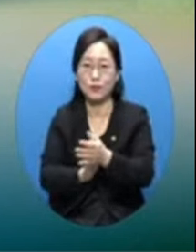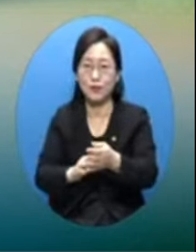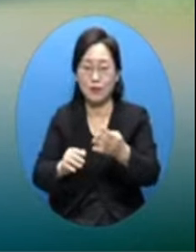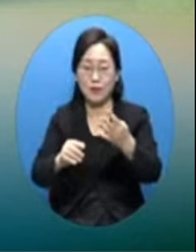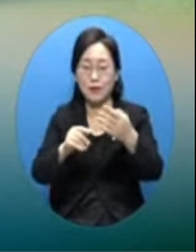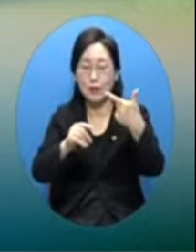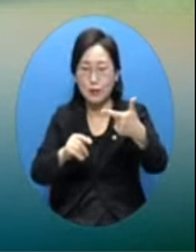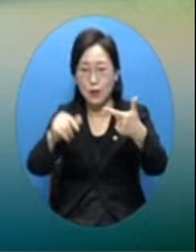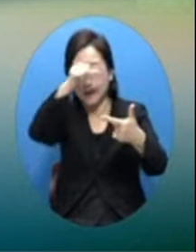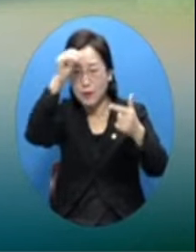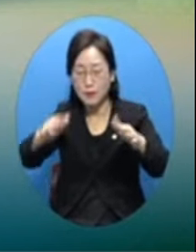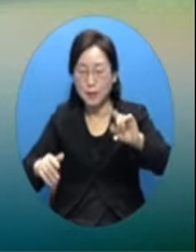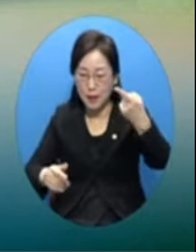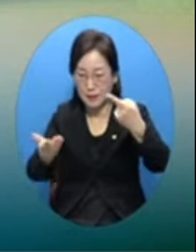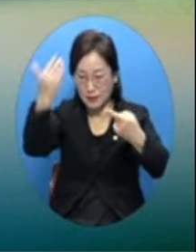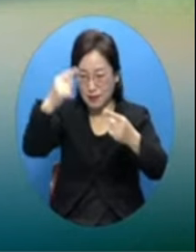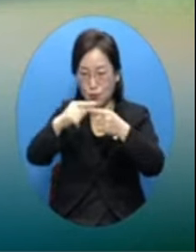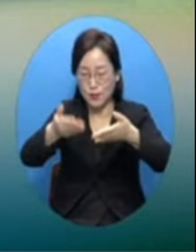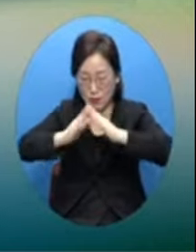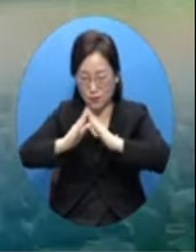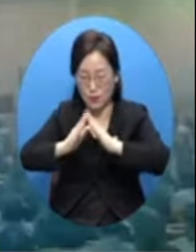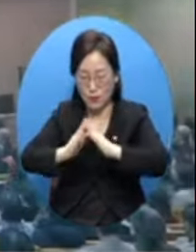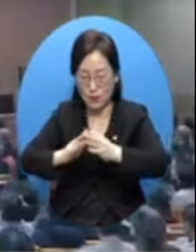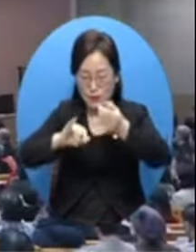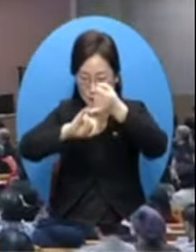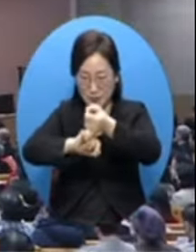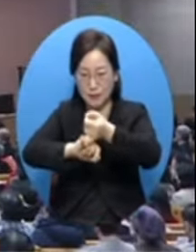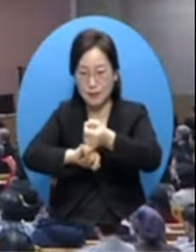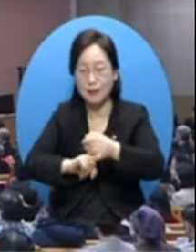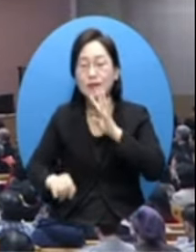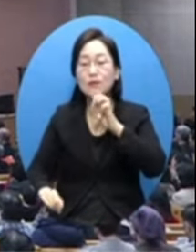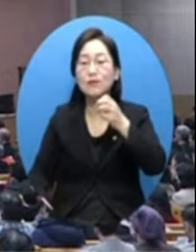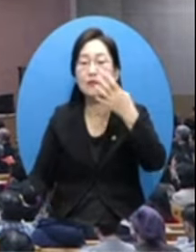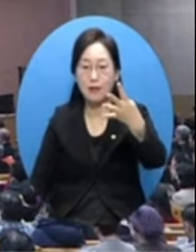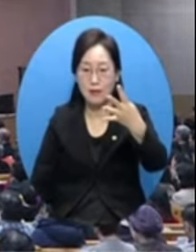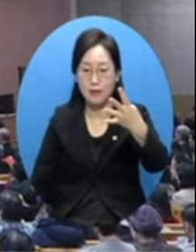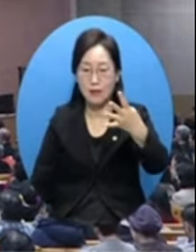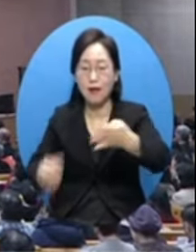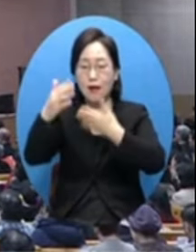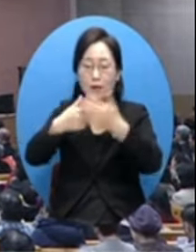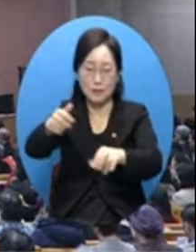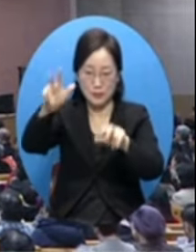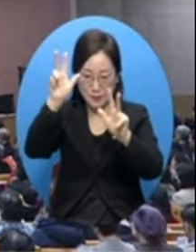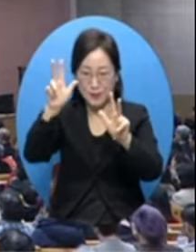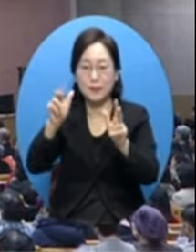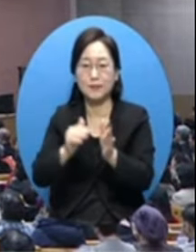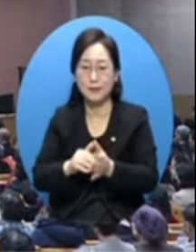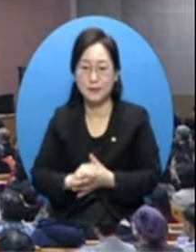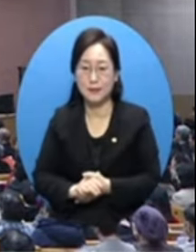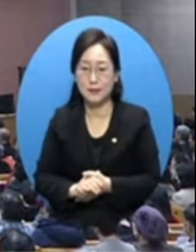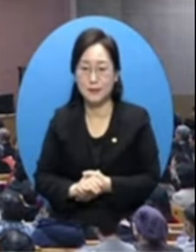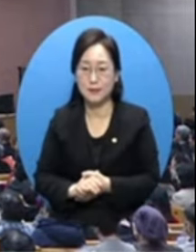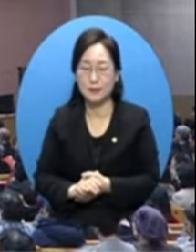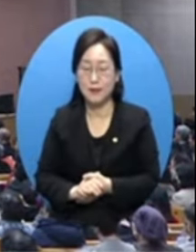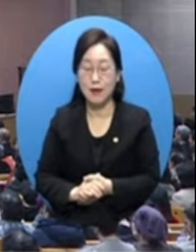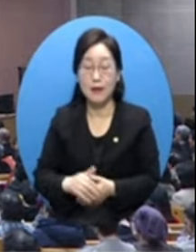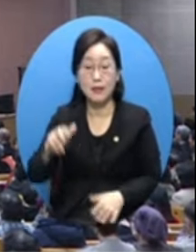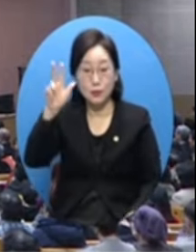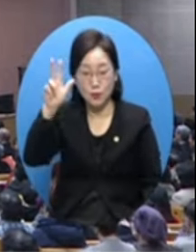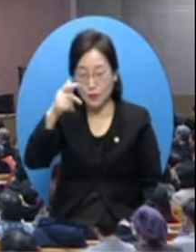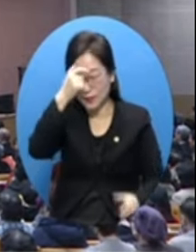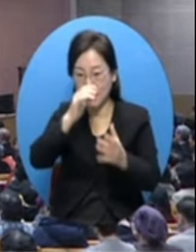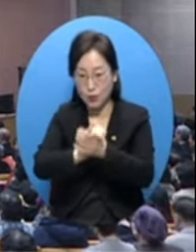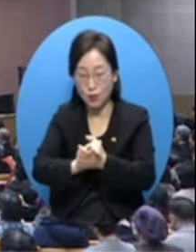전도하겠다고 세우겠습니다 34살에이 하나님에 소원 기도를 드립니다이 소원 기도가